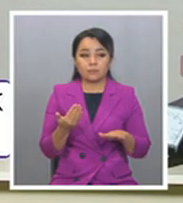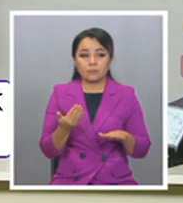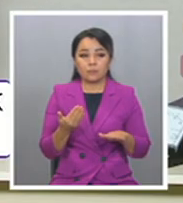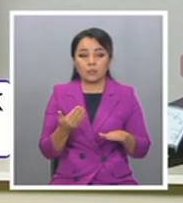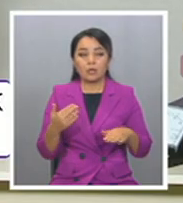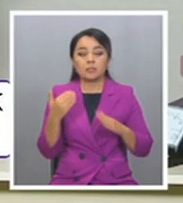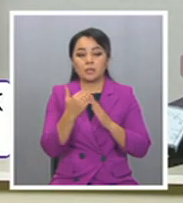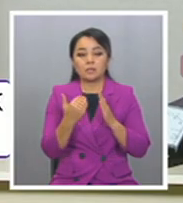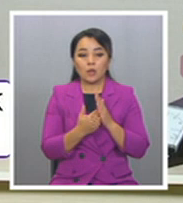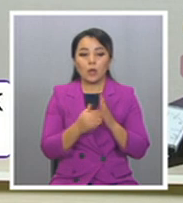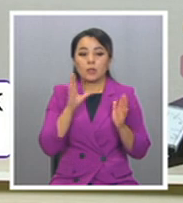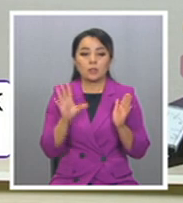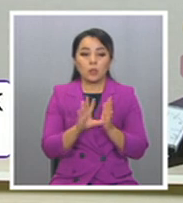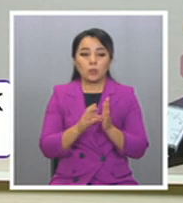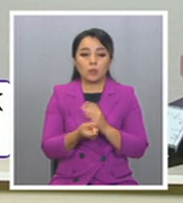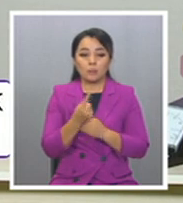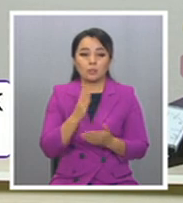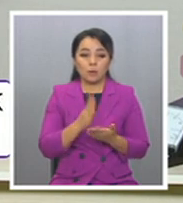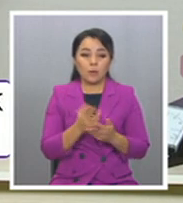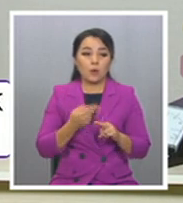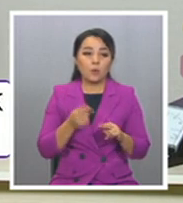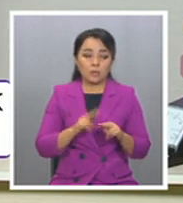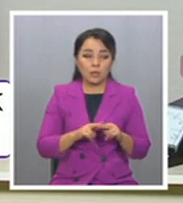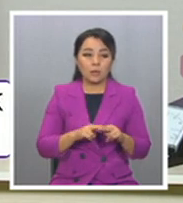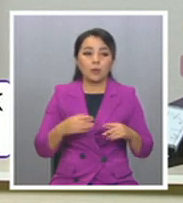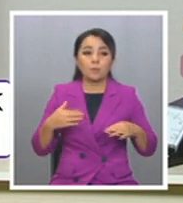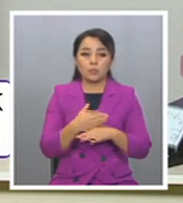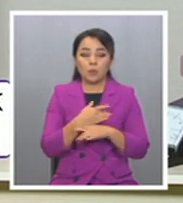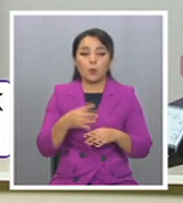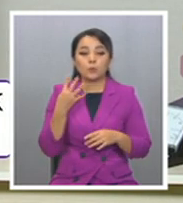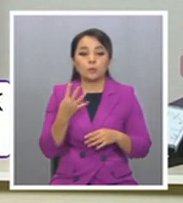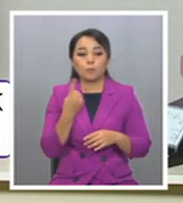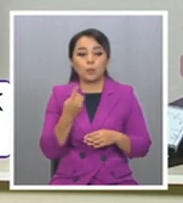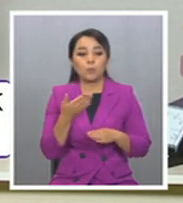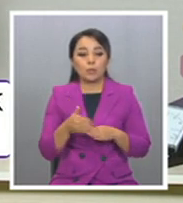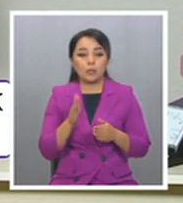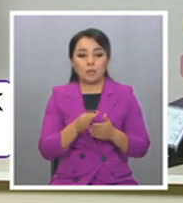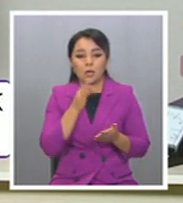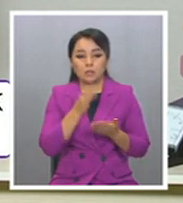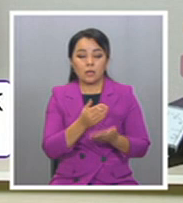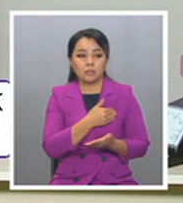тізбекте тоқ пайда болады. Енді периодтың 1/4 бөлігіне тоқталып өтейік.